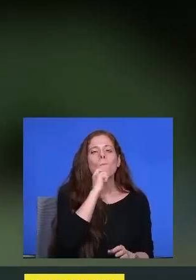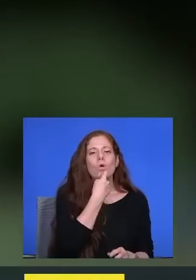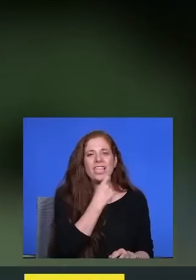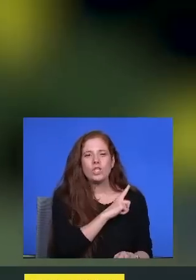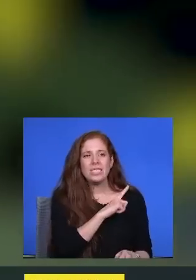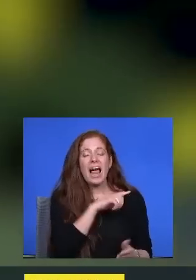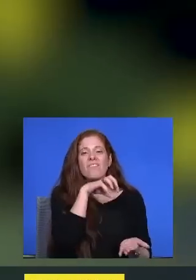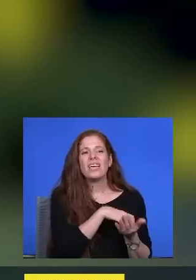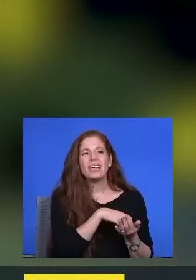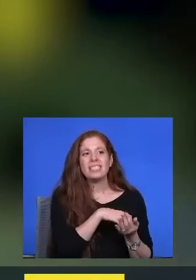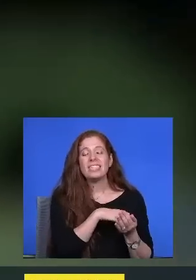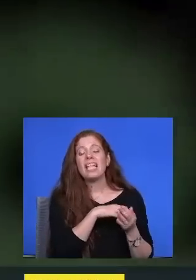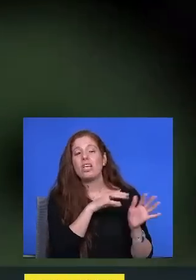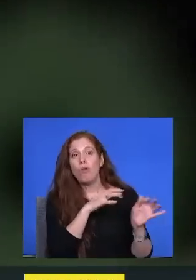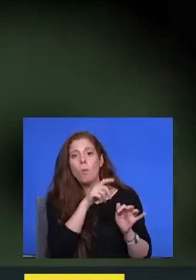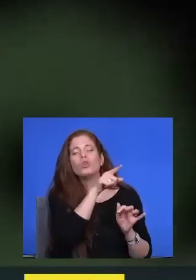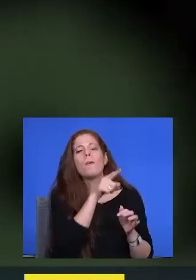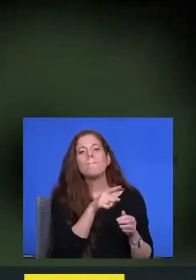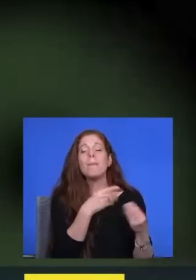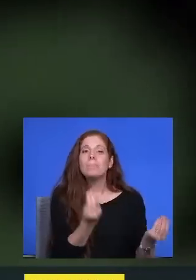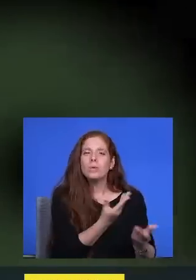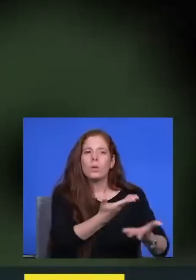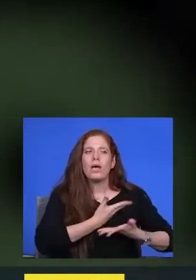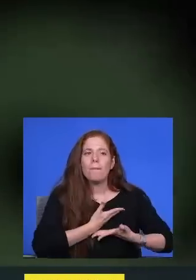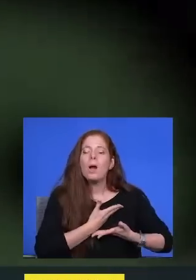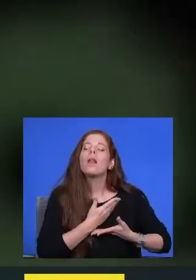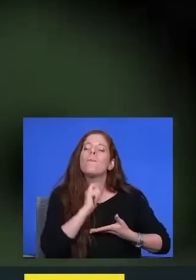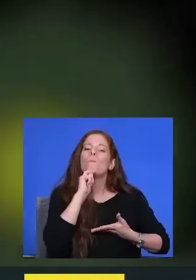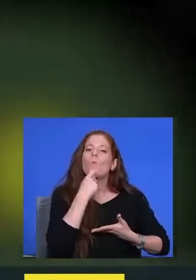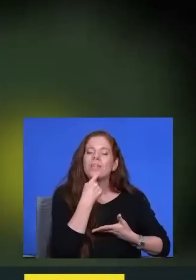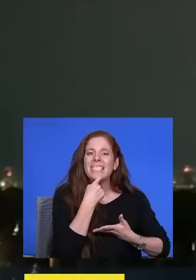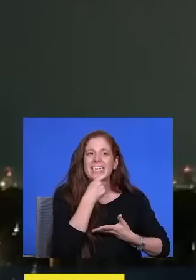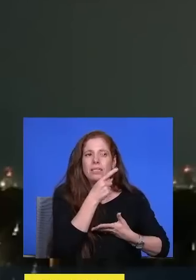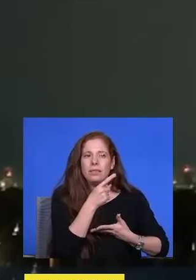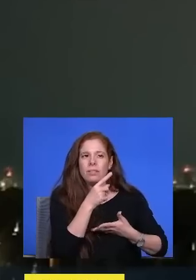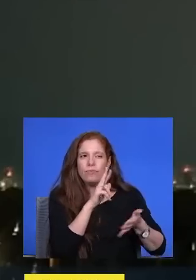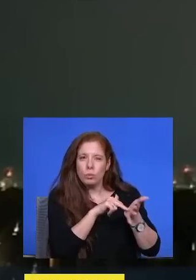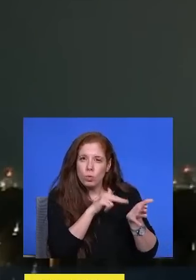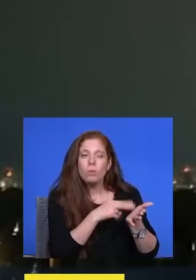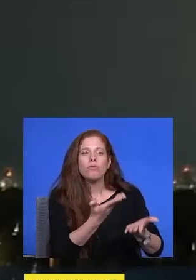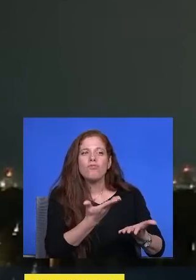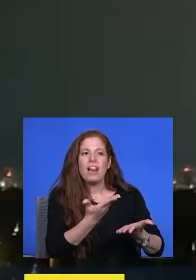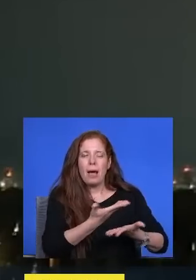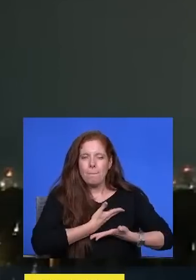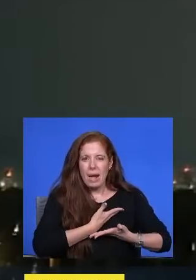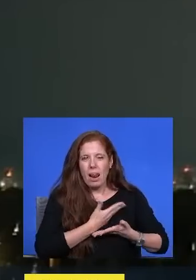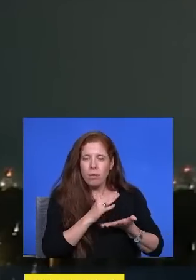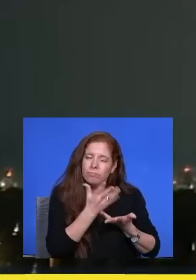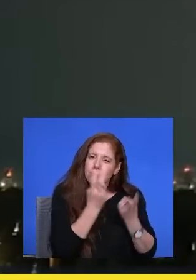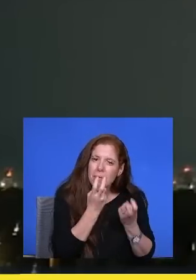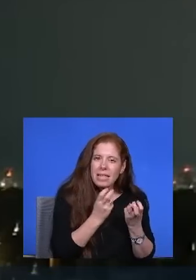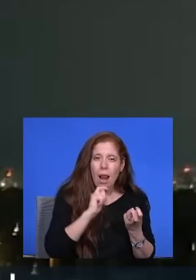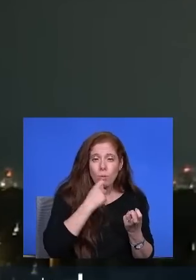9900, שתאסוף באמצעותו מודיעין חזותי לצורכי תקיפות ואיסוף מודיעין למערכת